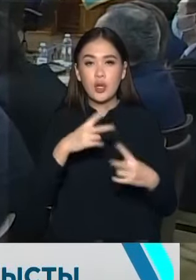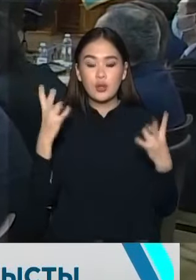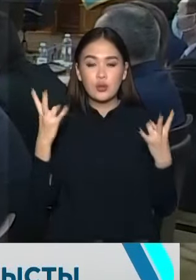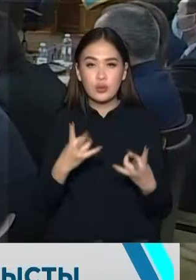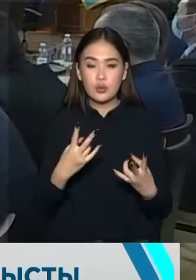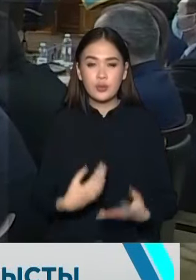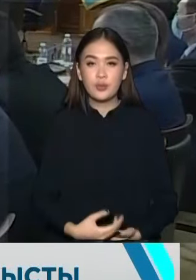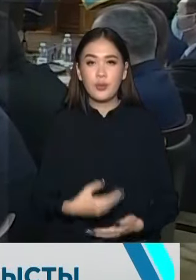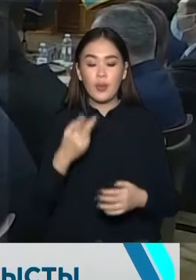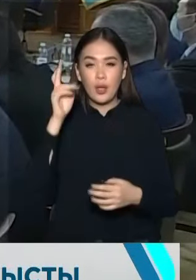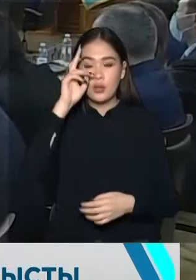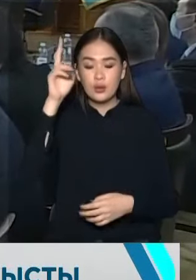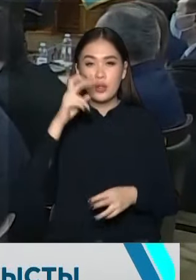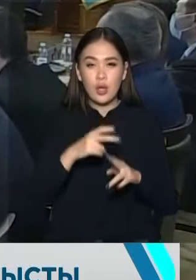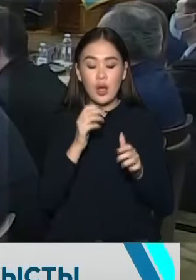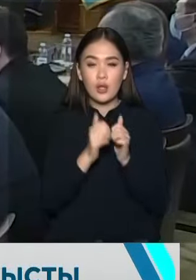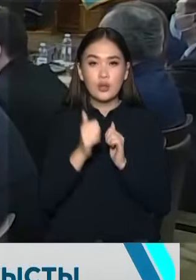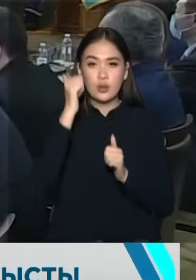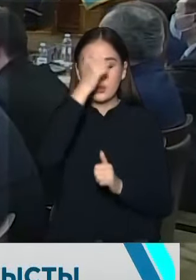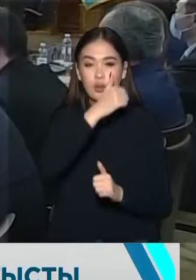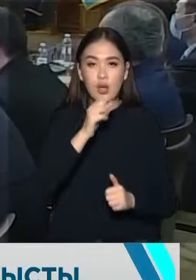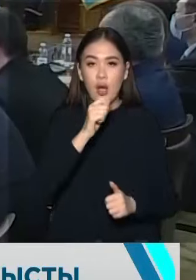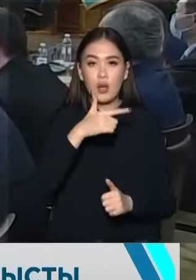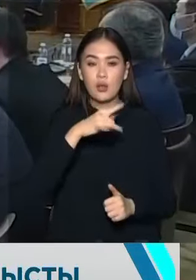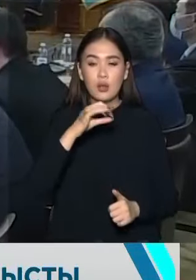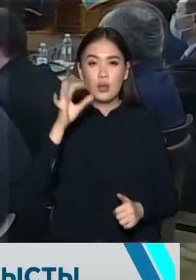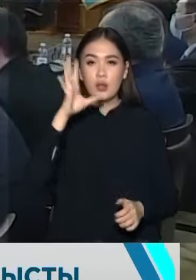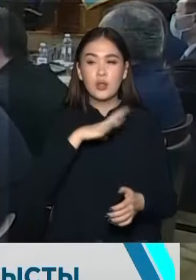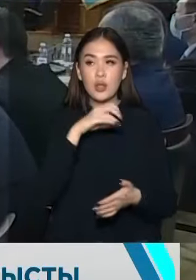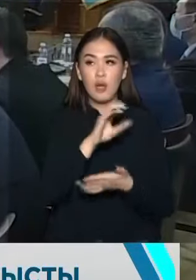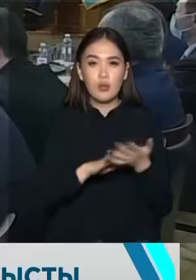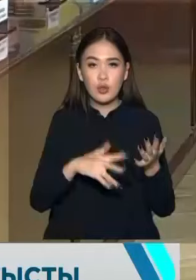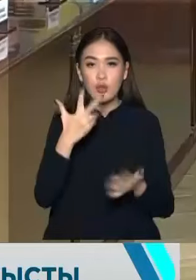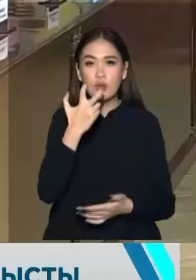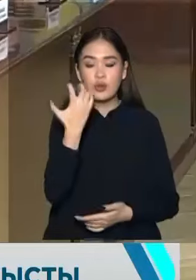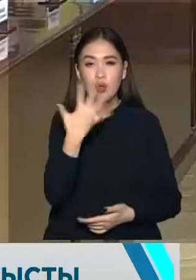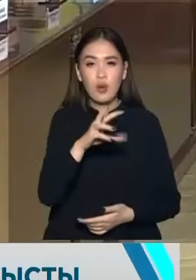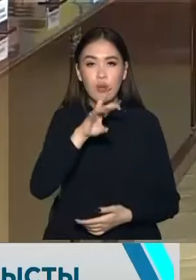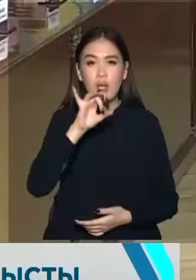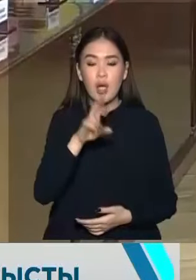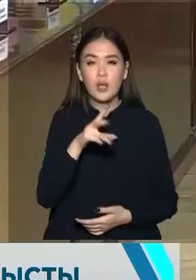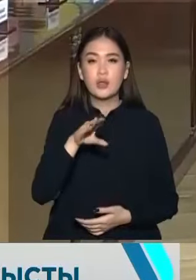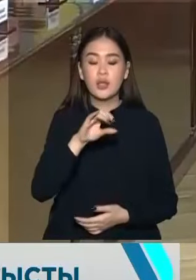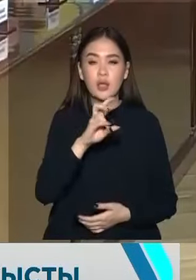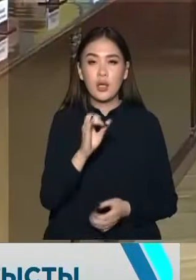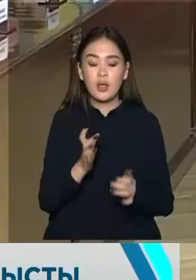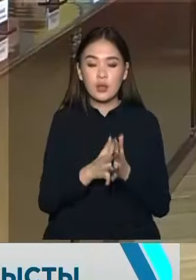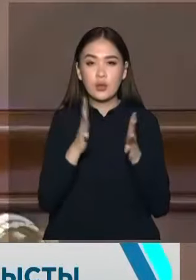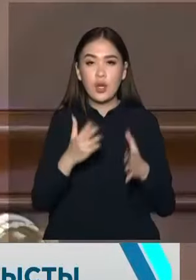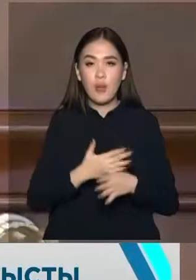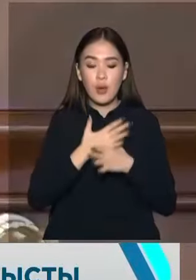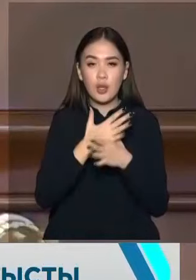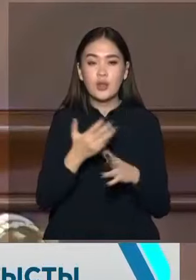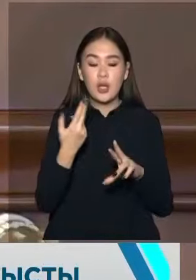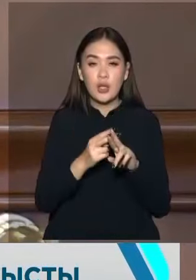қажет. Мемлекет жыл сайын агроөнеркәсіп кешенін дамытуға 350 миллиард теңгеден астам субсидия бөледі.